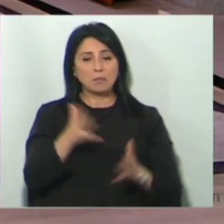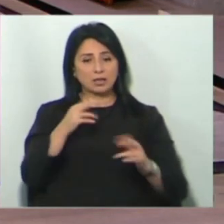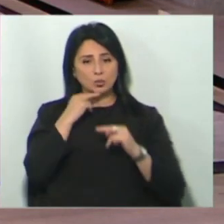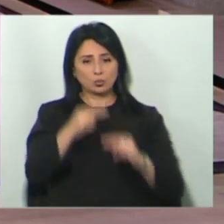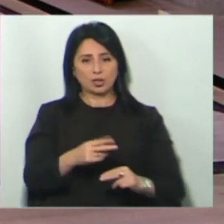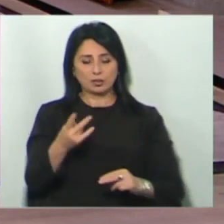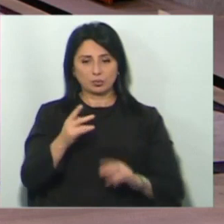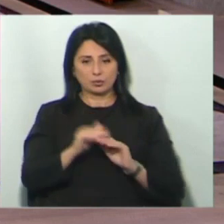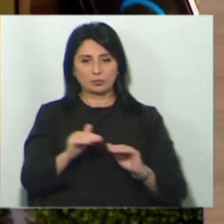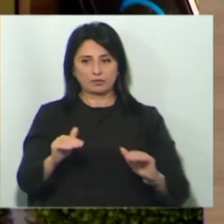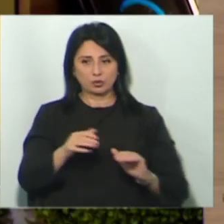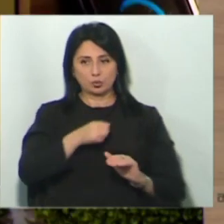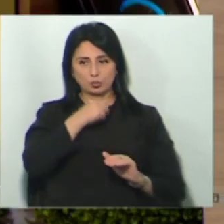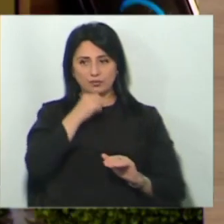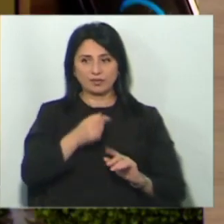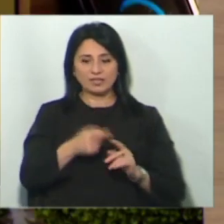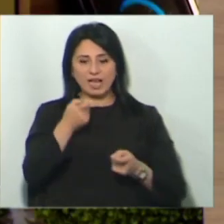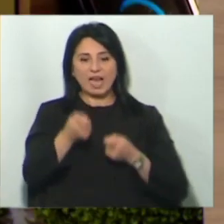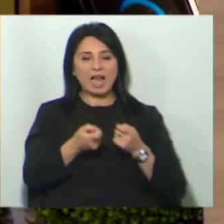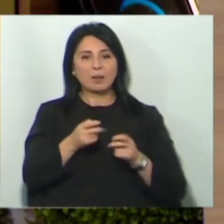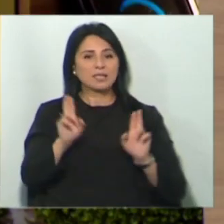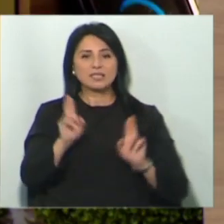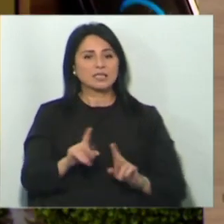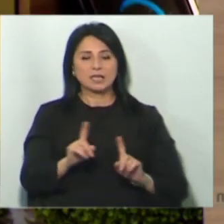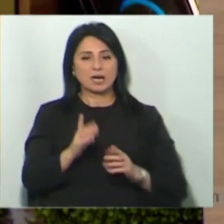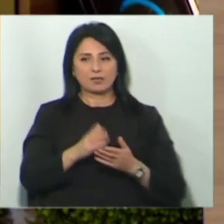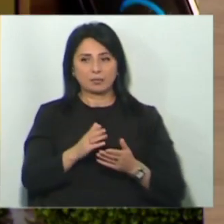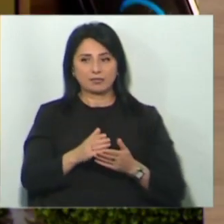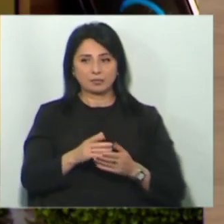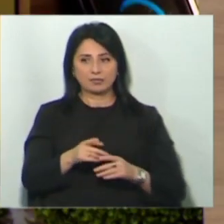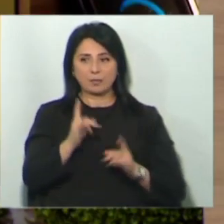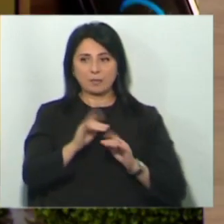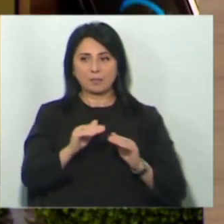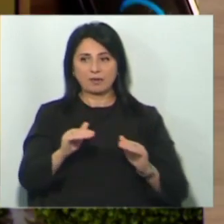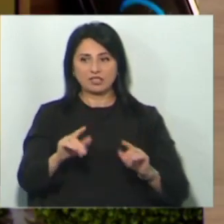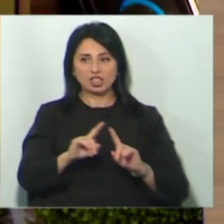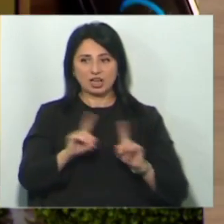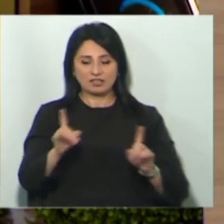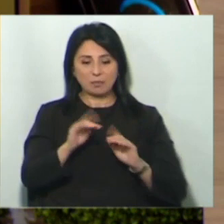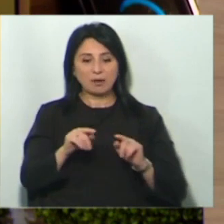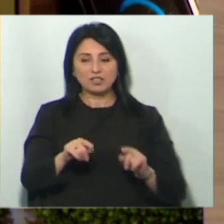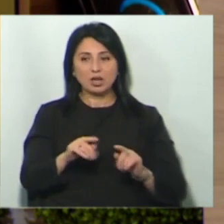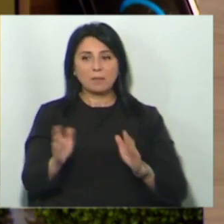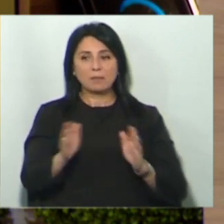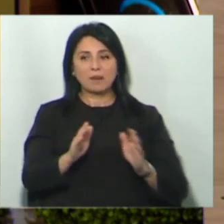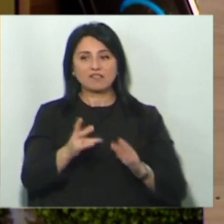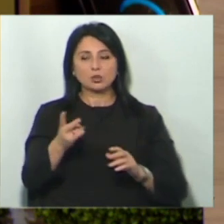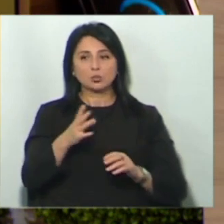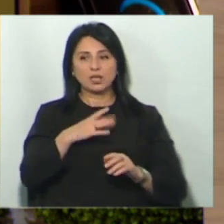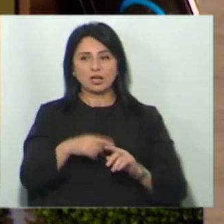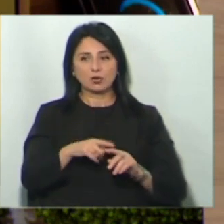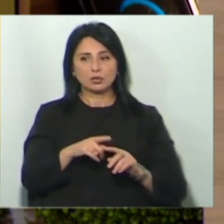ყურადღება გმართებს უფროსებს. ამისათვის ელემენტარული წესებია დასაცველი ბავშვებს, განსაკუთრებით ბავშვებს, მაქსიმალურად უნდა